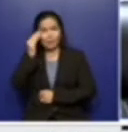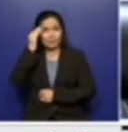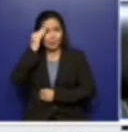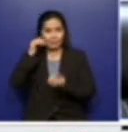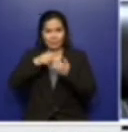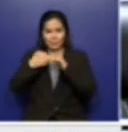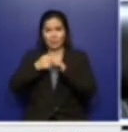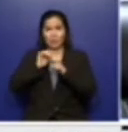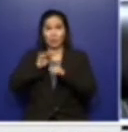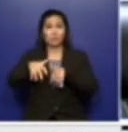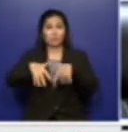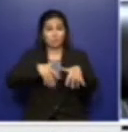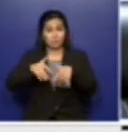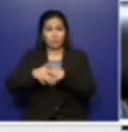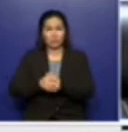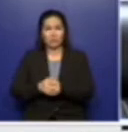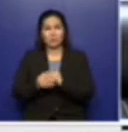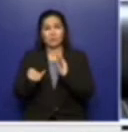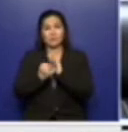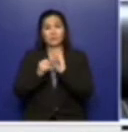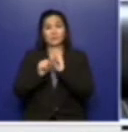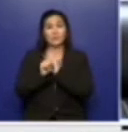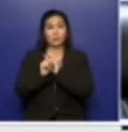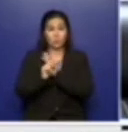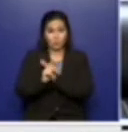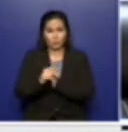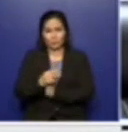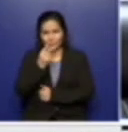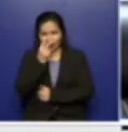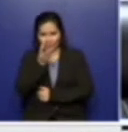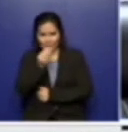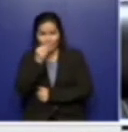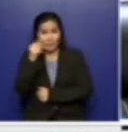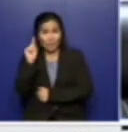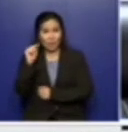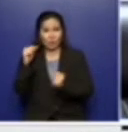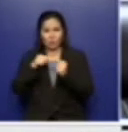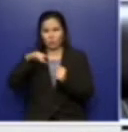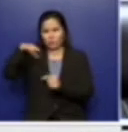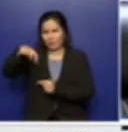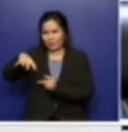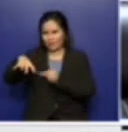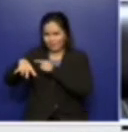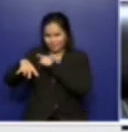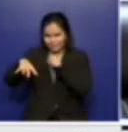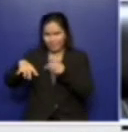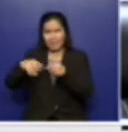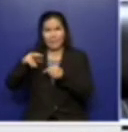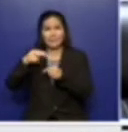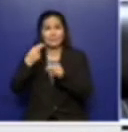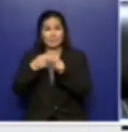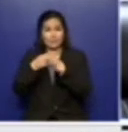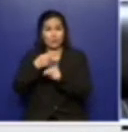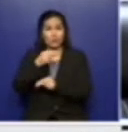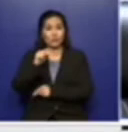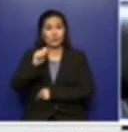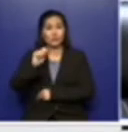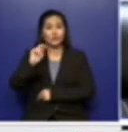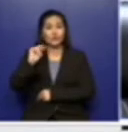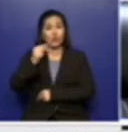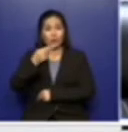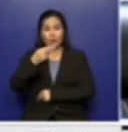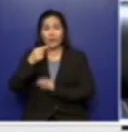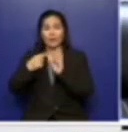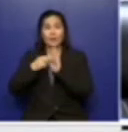านไปที่จังหวัดสกลนครผมไปเห็นที่ทำเลแห่งหนึ่งนะครับเป็นหนองหานเนื้อที่ประมา